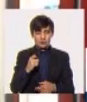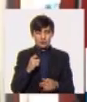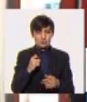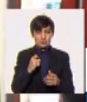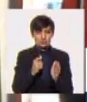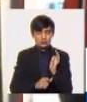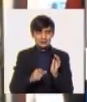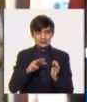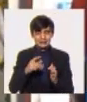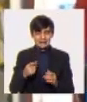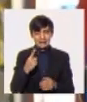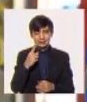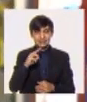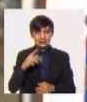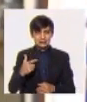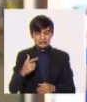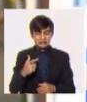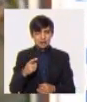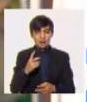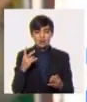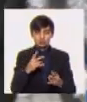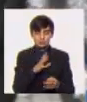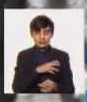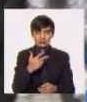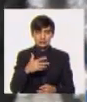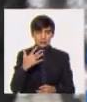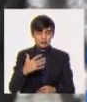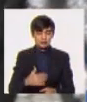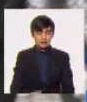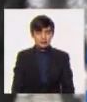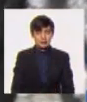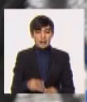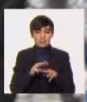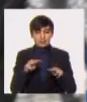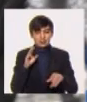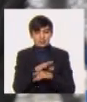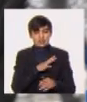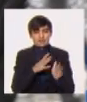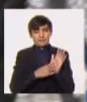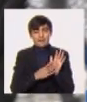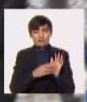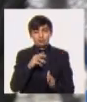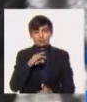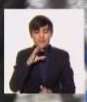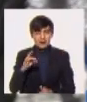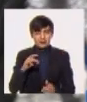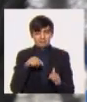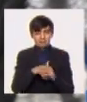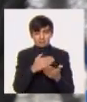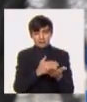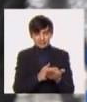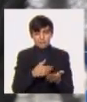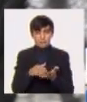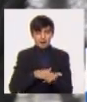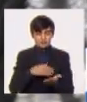150-160, ну, грубо говоря, 160 тенге килограмм. А должно 135. Министрлік бекіткен 9 тауардың тізіміне кіретін күнбағыс